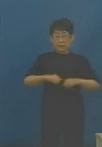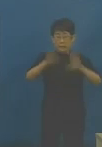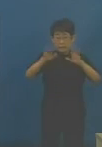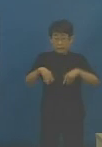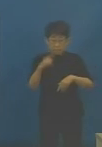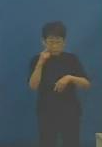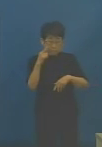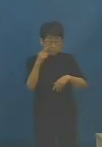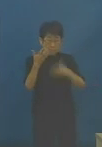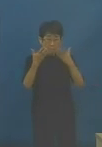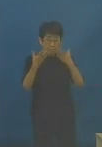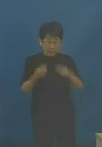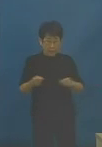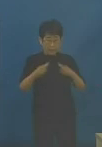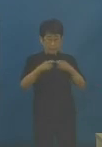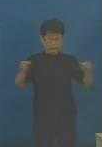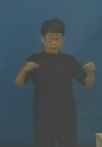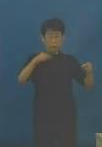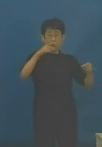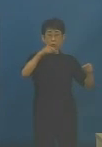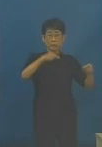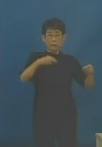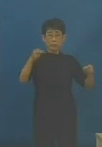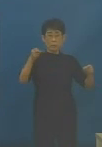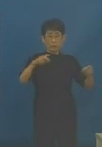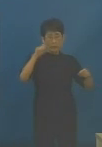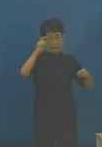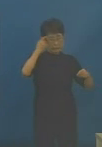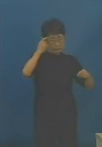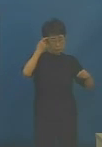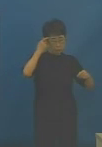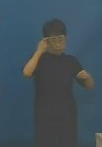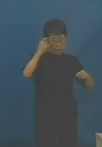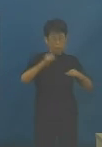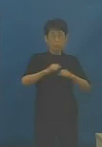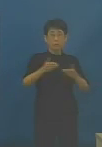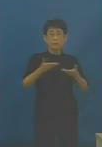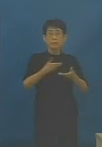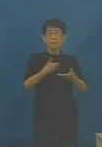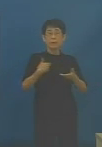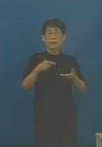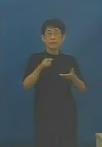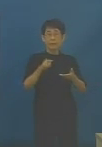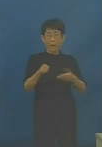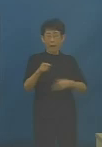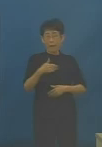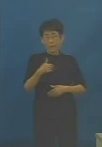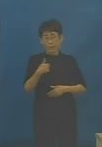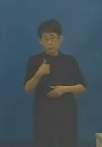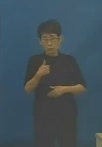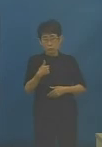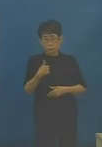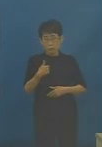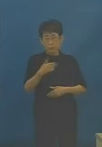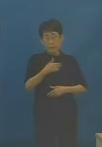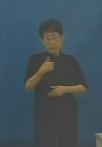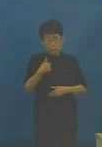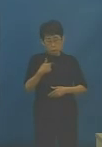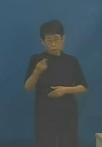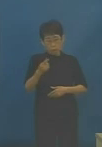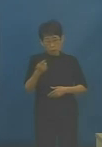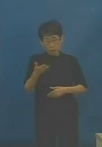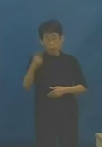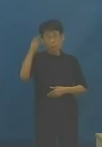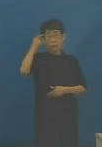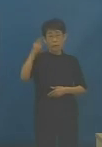を全国でもまた検証していただきまして、これなら大丈夫そうだと。で少なくとも